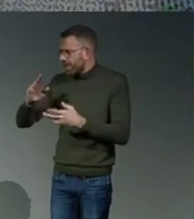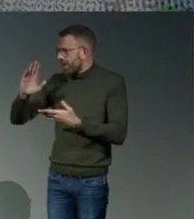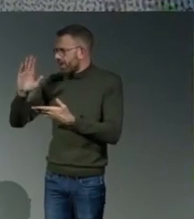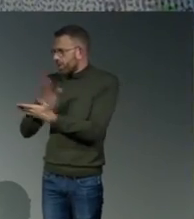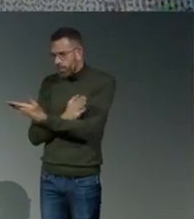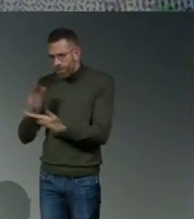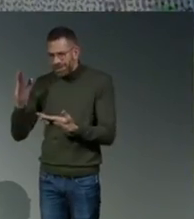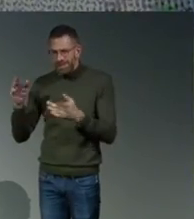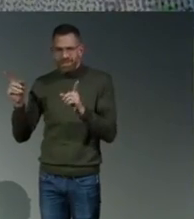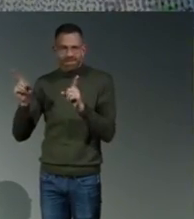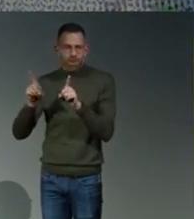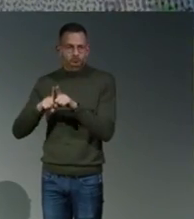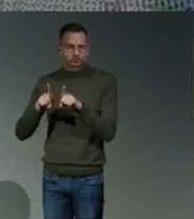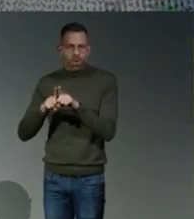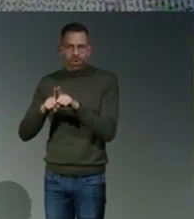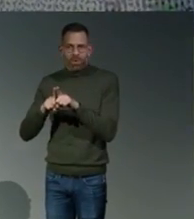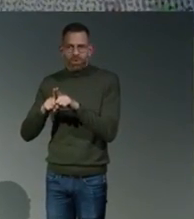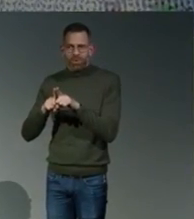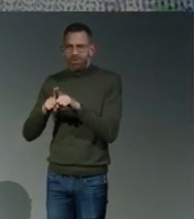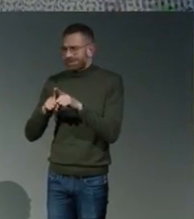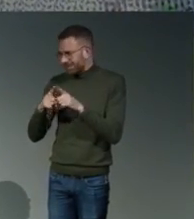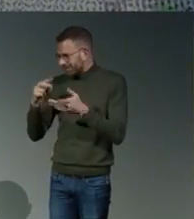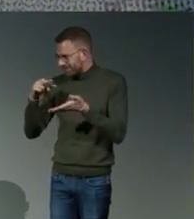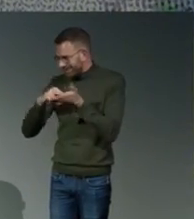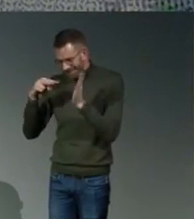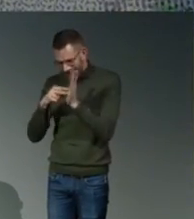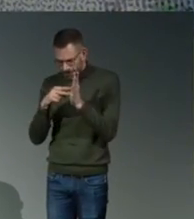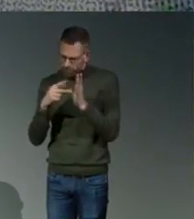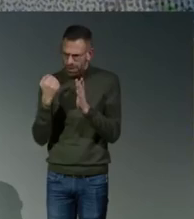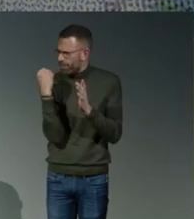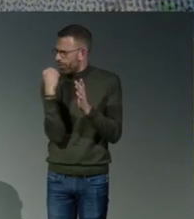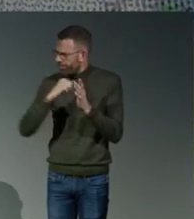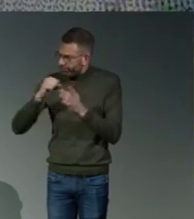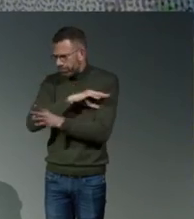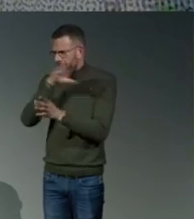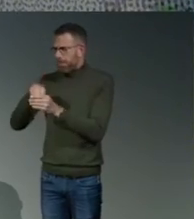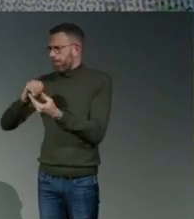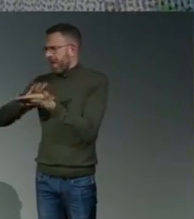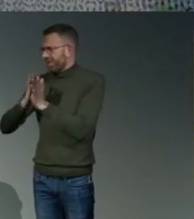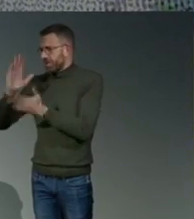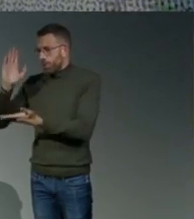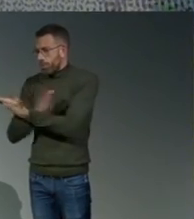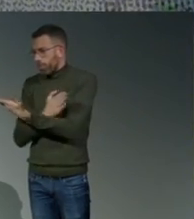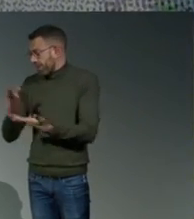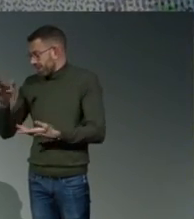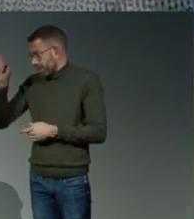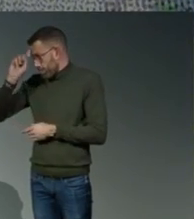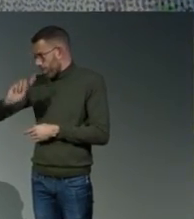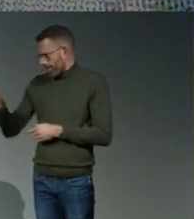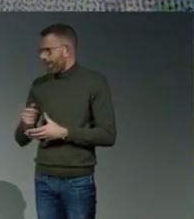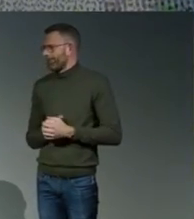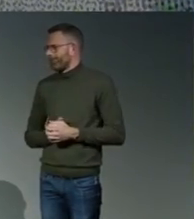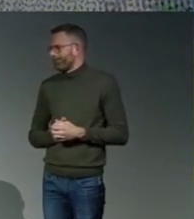et aussi la manière de faire de transgresser ces technologies pour les inscrire dans une pratique poétique peut-être est un moyen d'y penser.